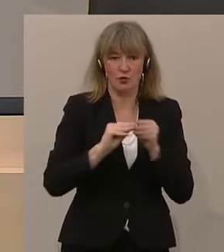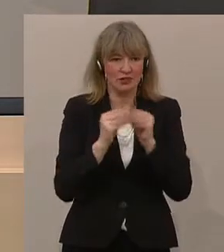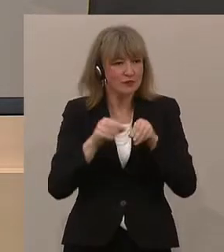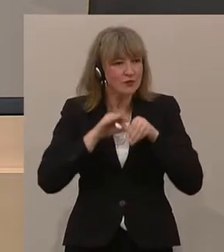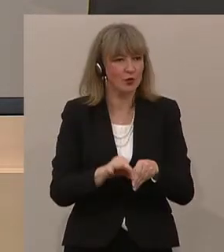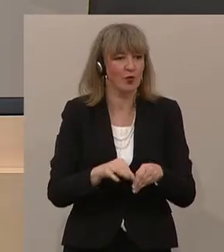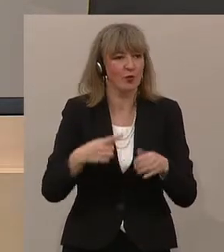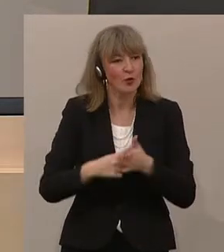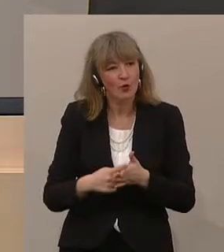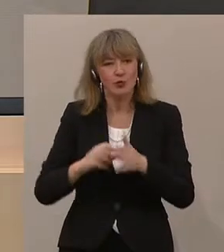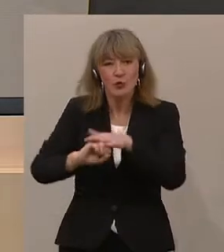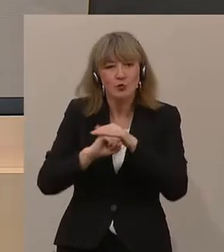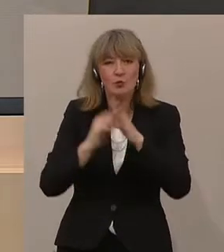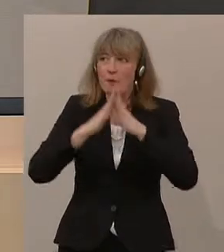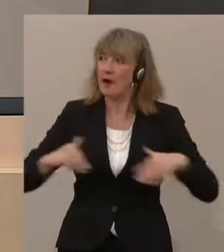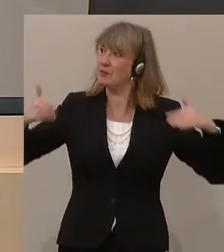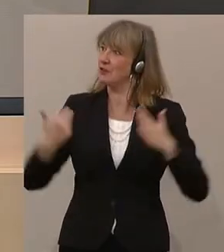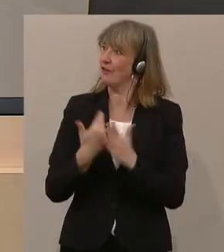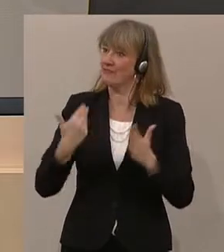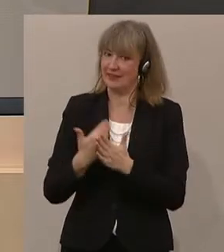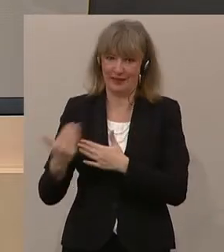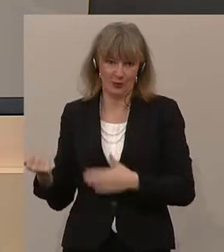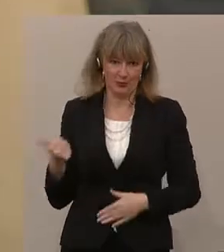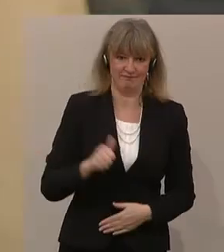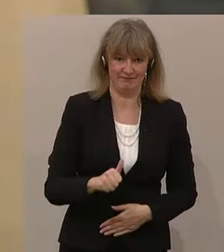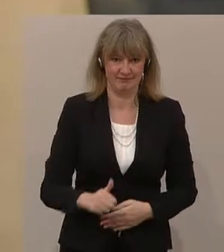Geschäftsführung und zur parlamentarischen Vertretung beigegeben.